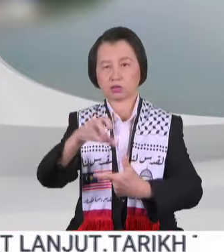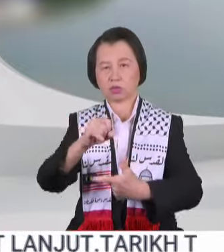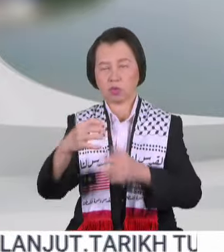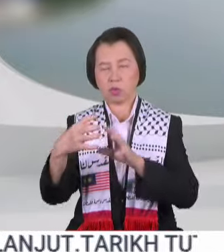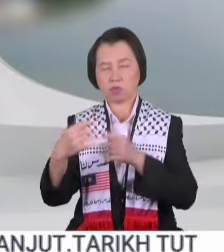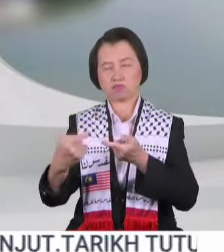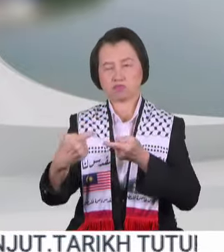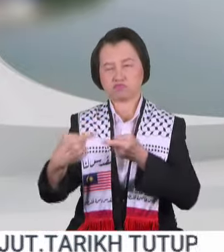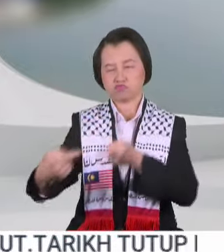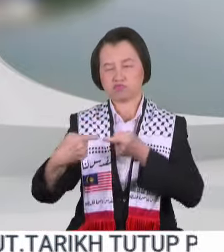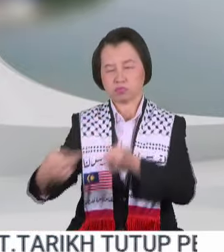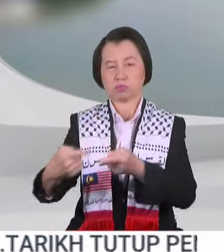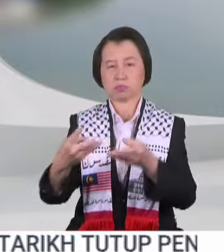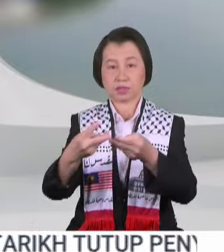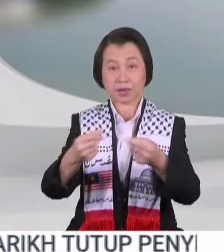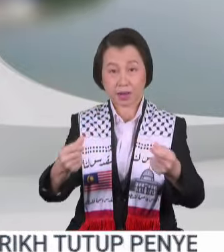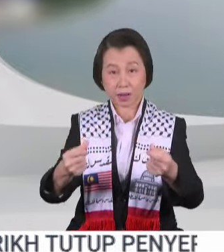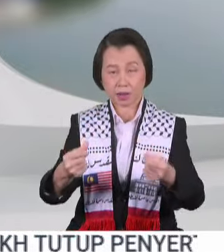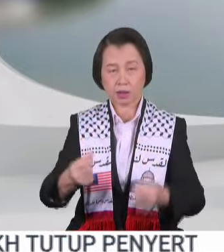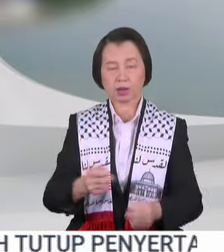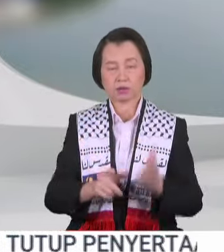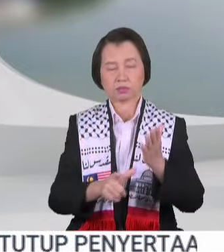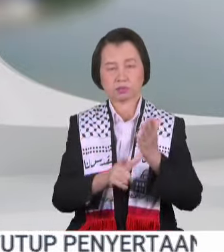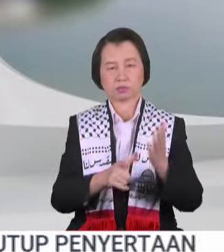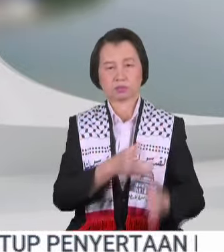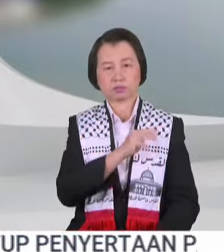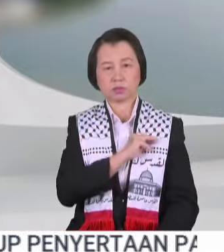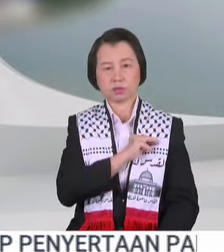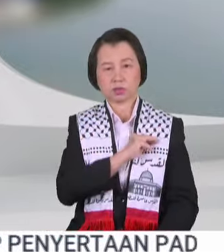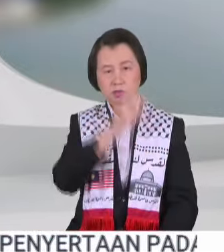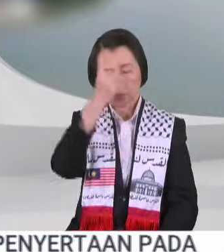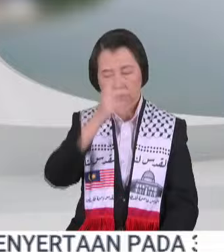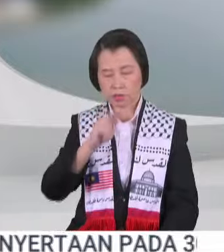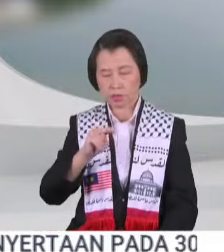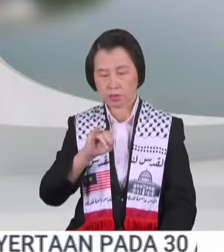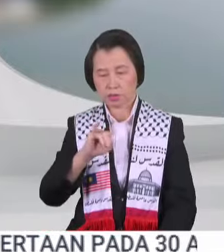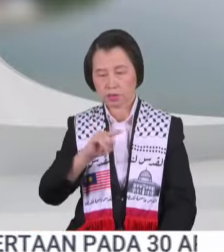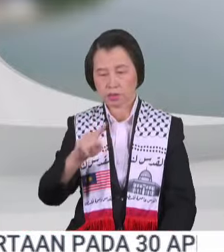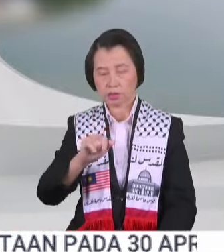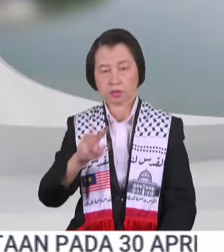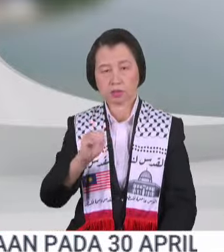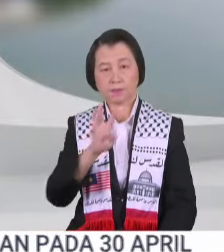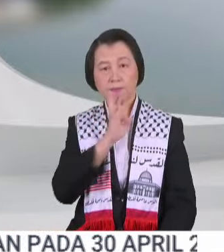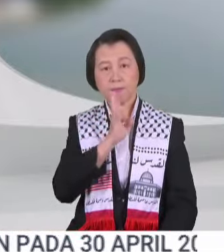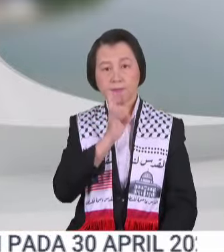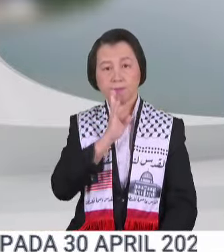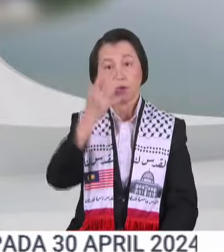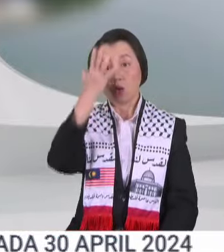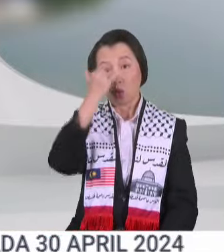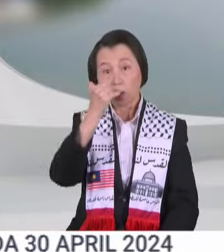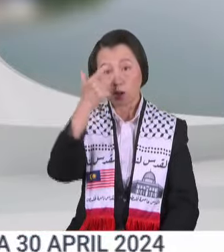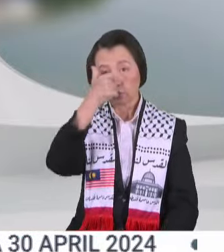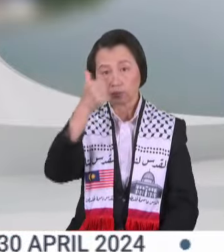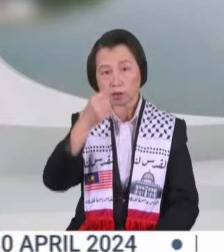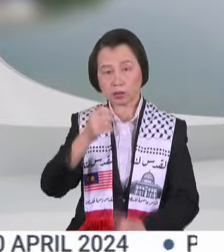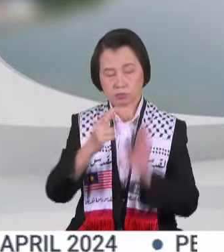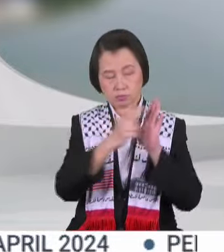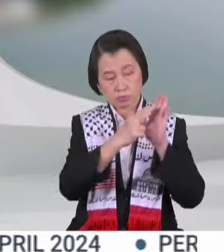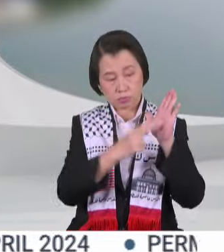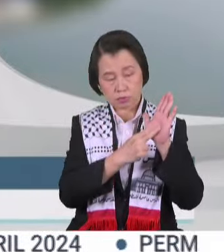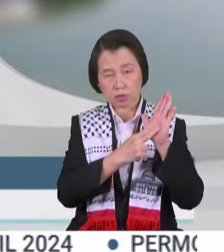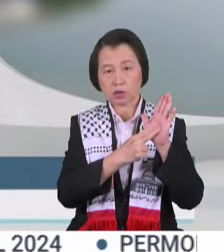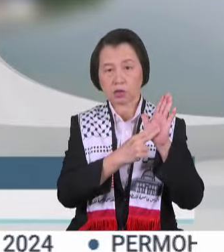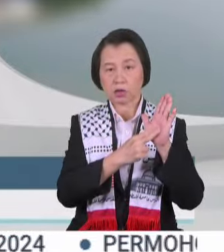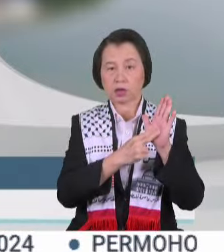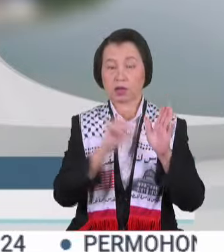pertikaian melibatkan tanah. Pembantu Menteri kepada Ketua Menteri Datuk Nizam Abu Bakar Titingan berkata, ini kerana peruntukan dalam Ordinan